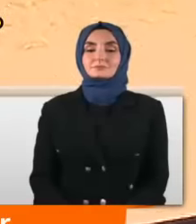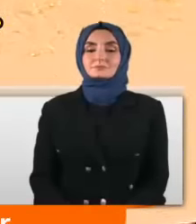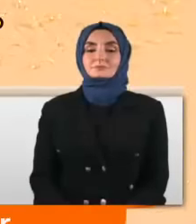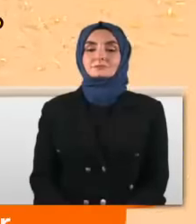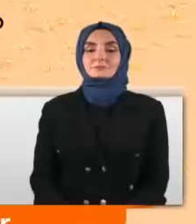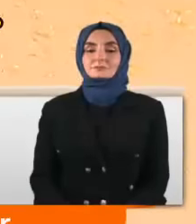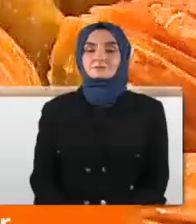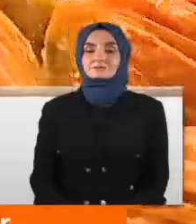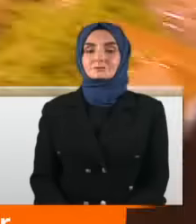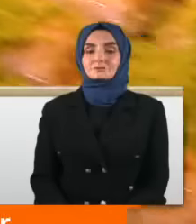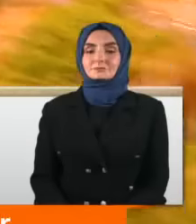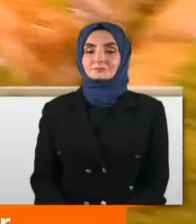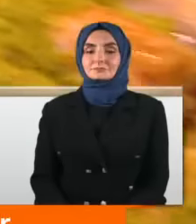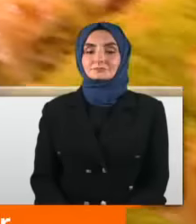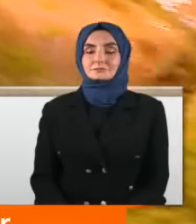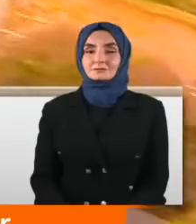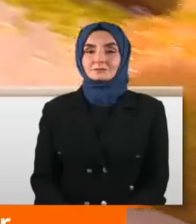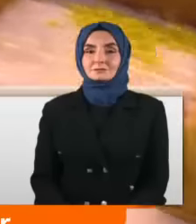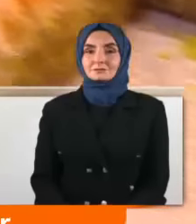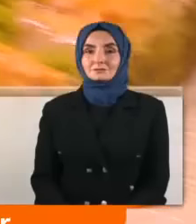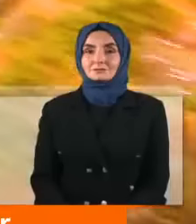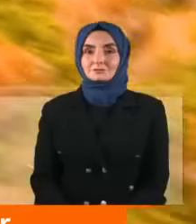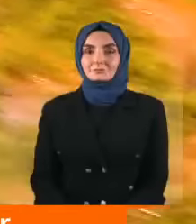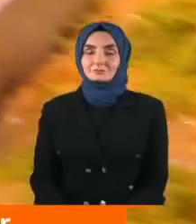de istemeniz lazım.